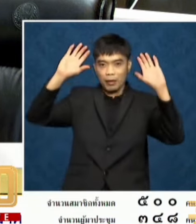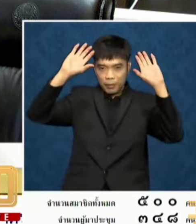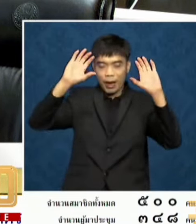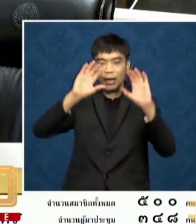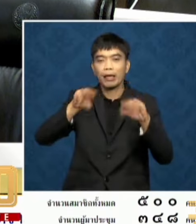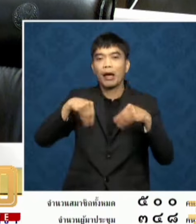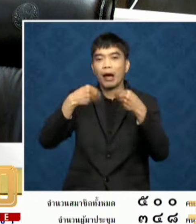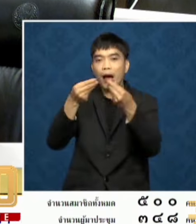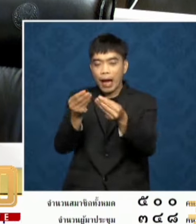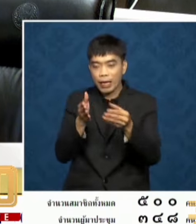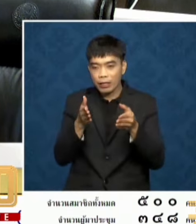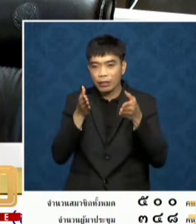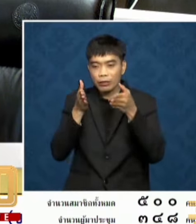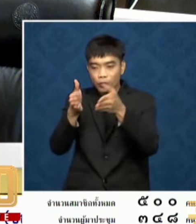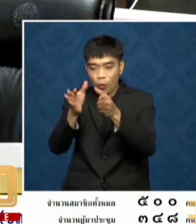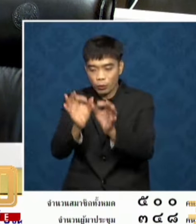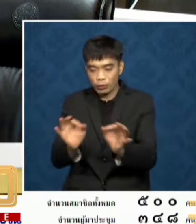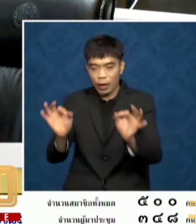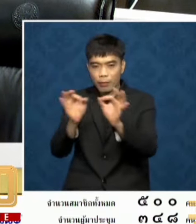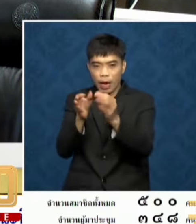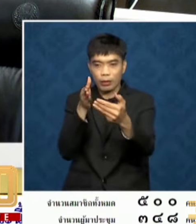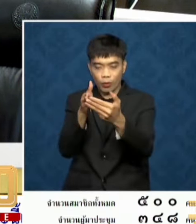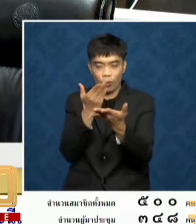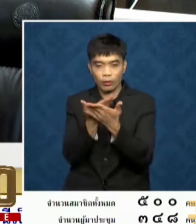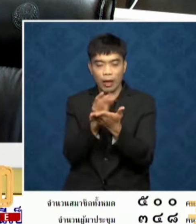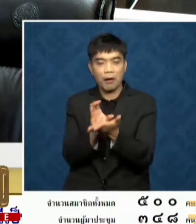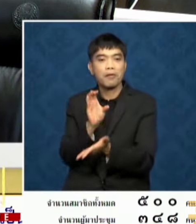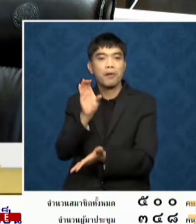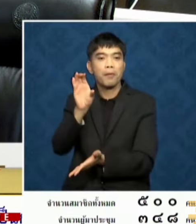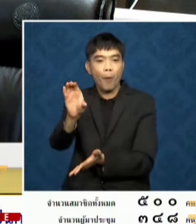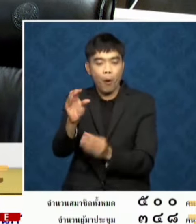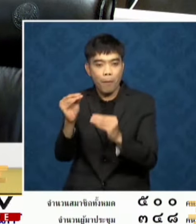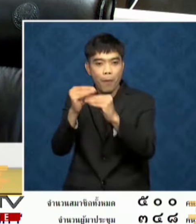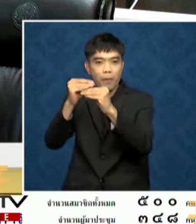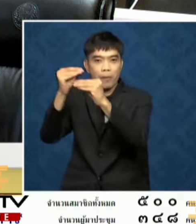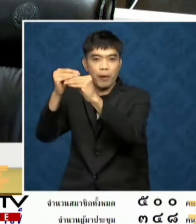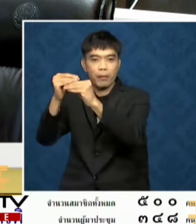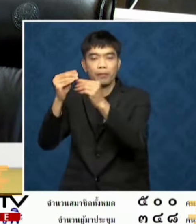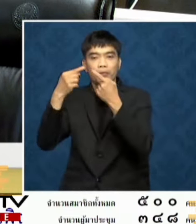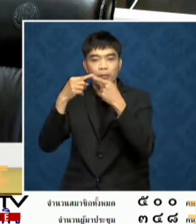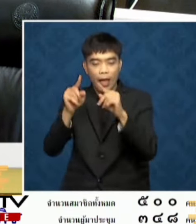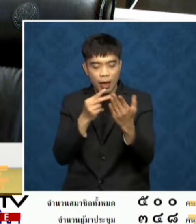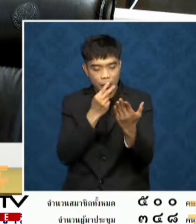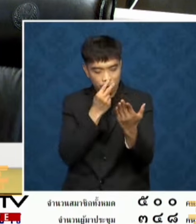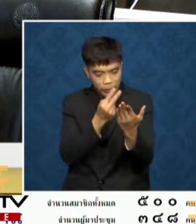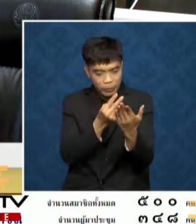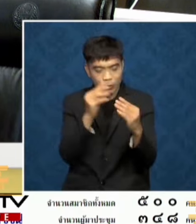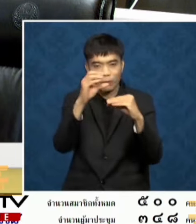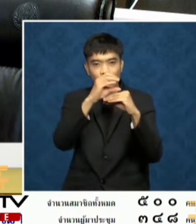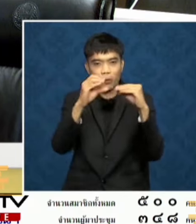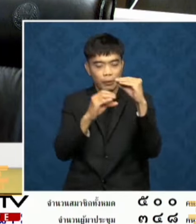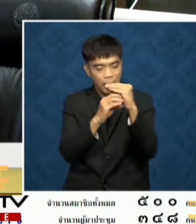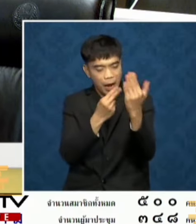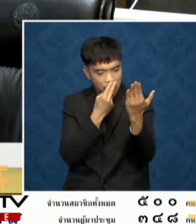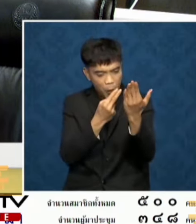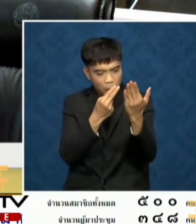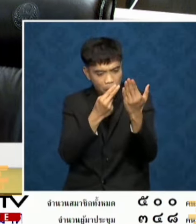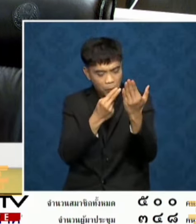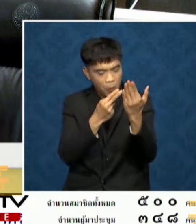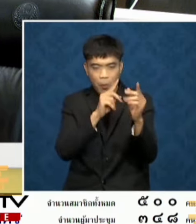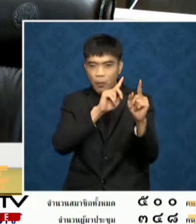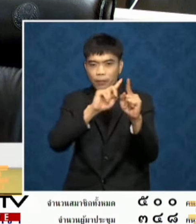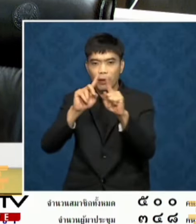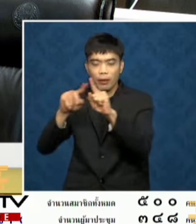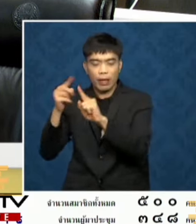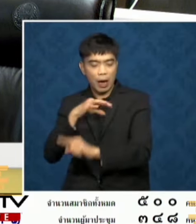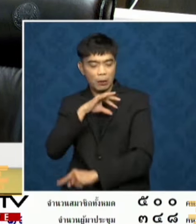ลดิจิตอลแต่อย่างไรก็ตามยังมีหลายๆโครงการที่ผมคิดว่าผมไม่สามารถที่จะปล่อยผ่านได้เพราะว่ามีข้อห่วงใย